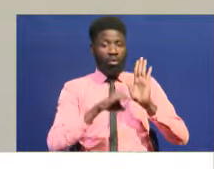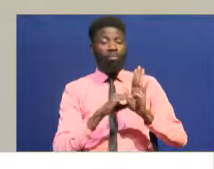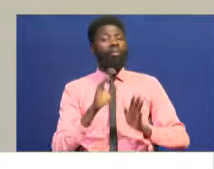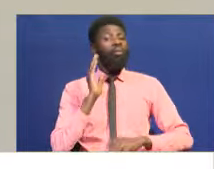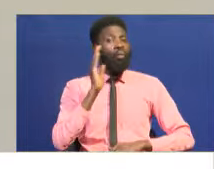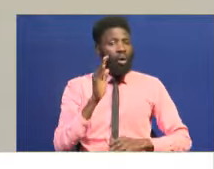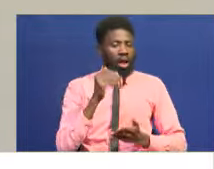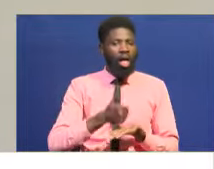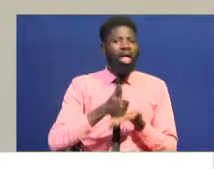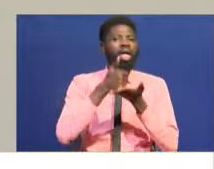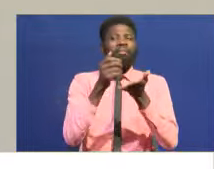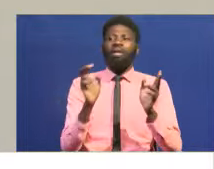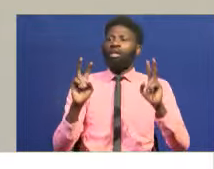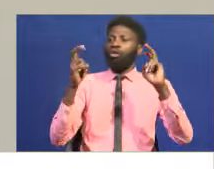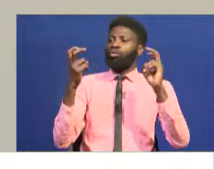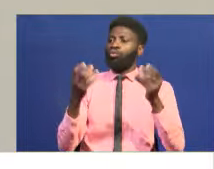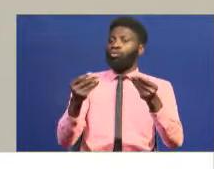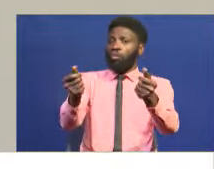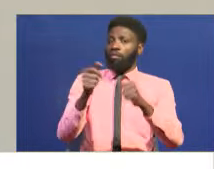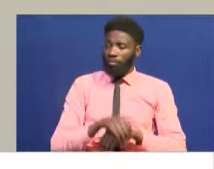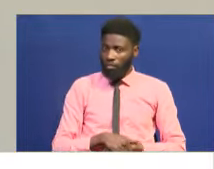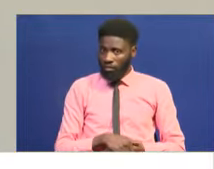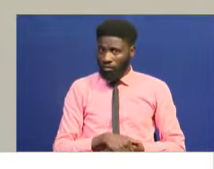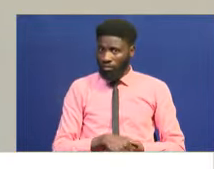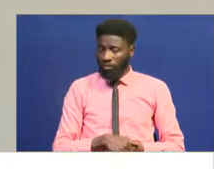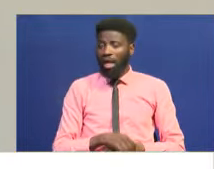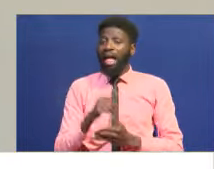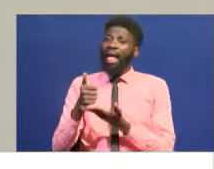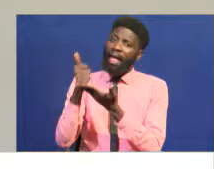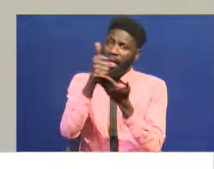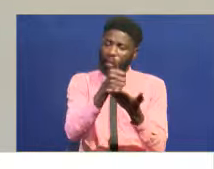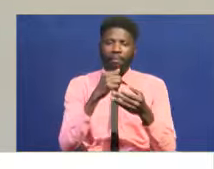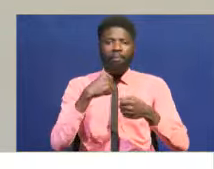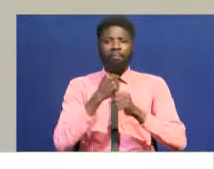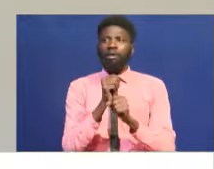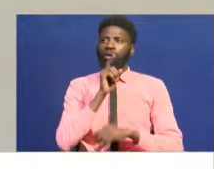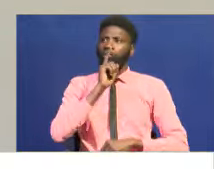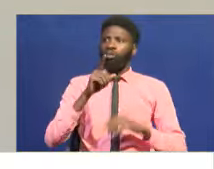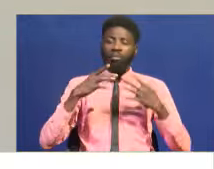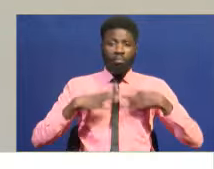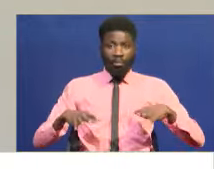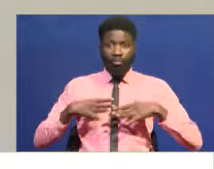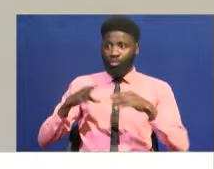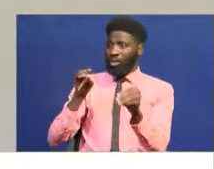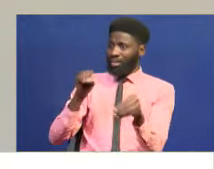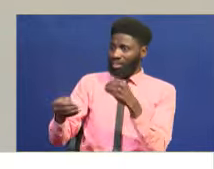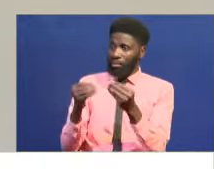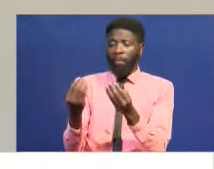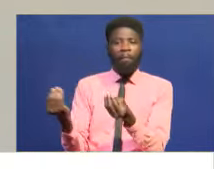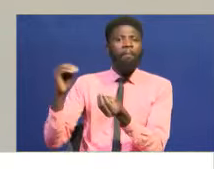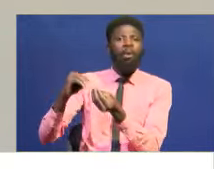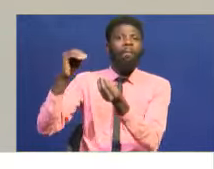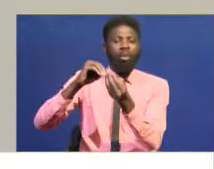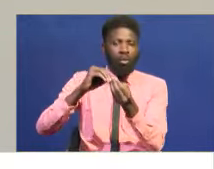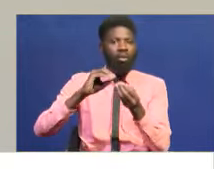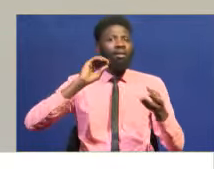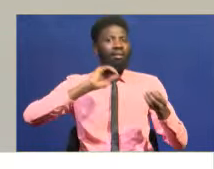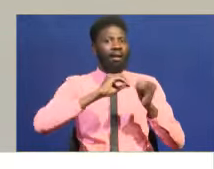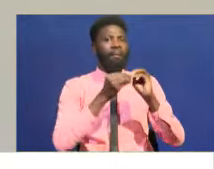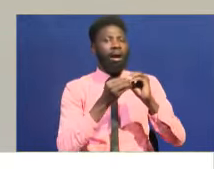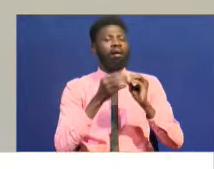tuone kwamba kuna ongezeko la watu wenye ulemavu ambao wanapata ajira, hivyo